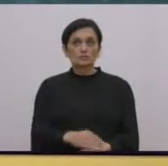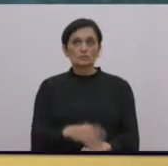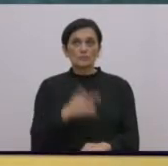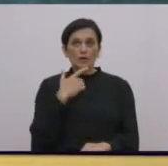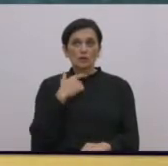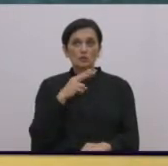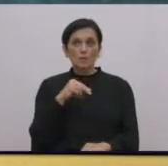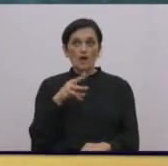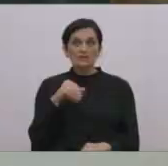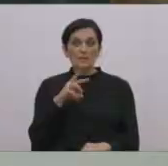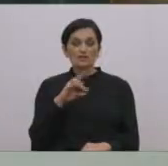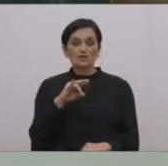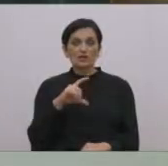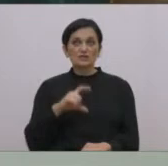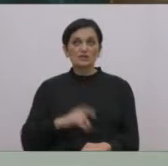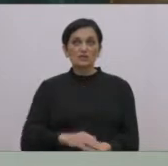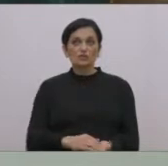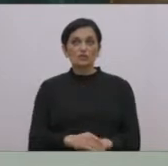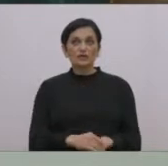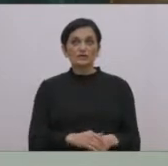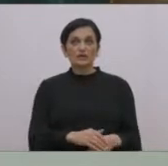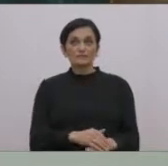ბატონი პატა მანჯგალაძე.